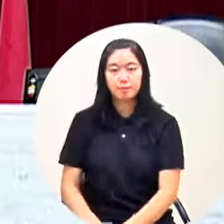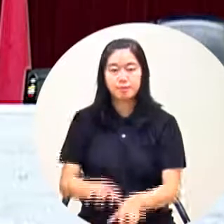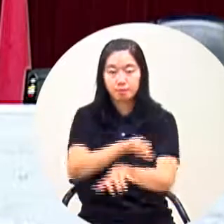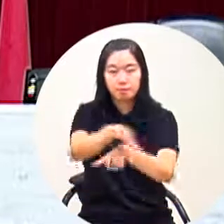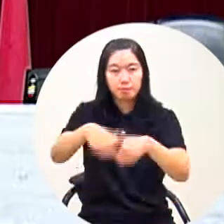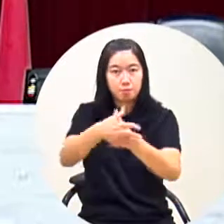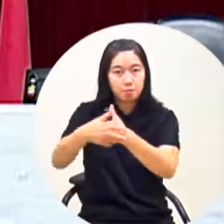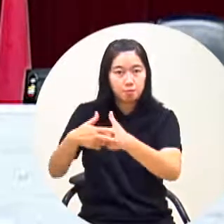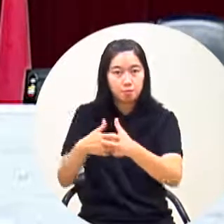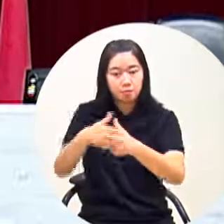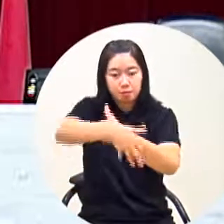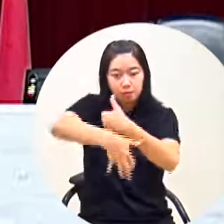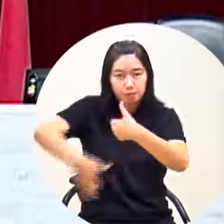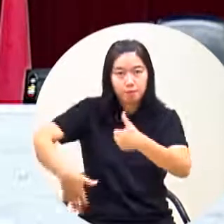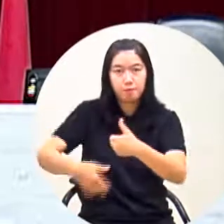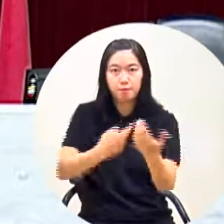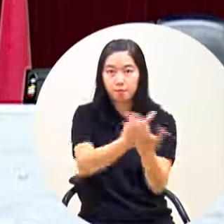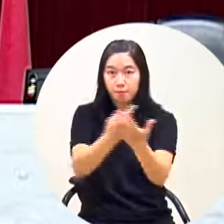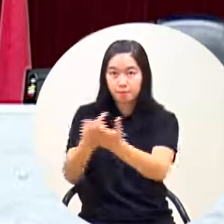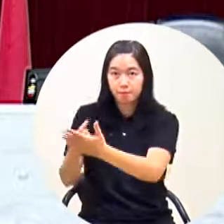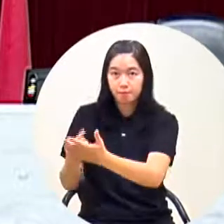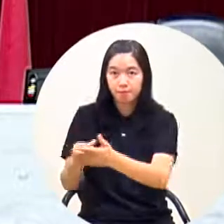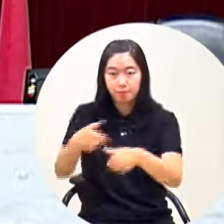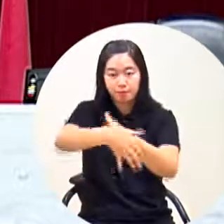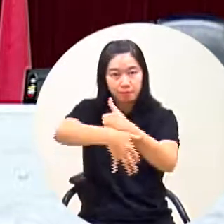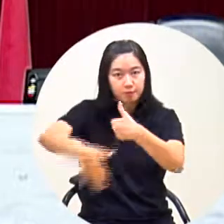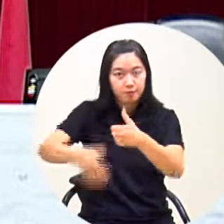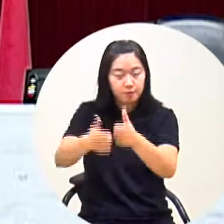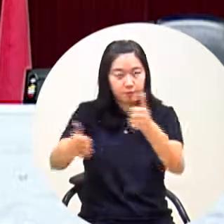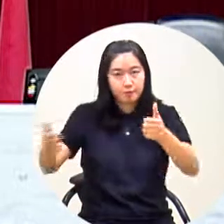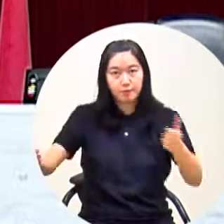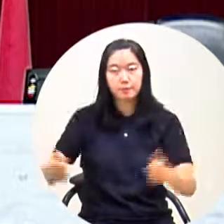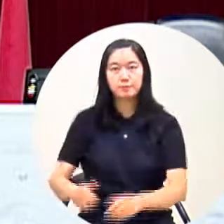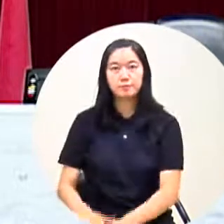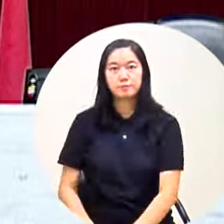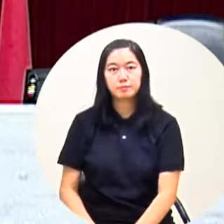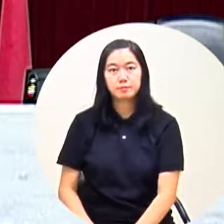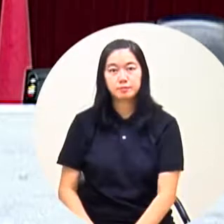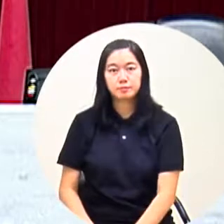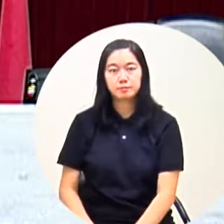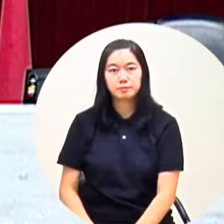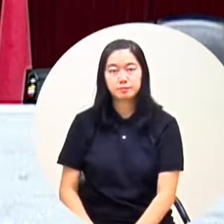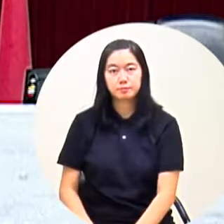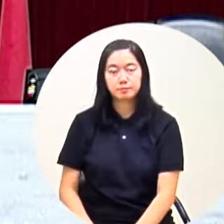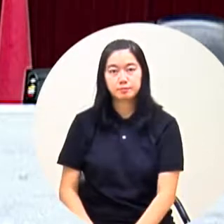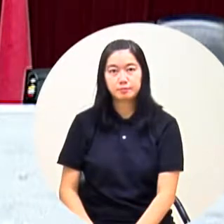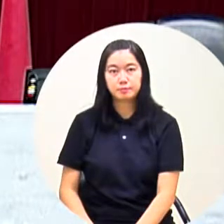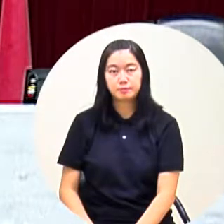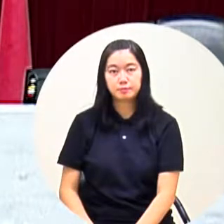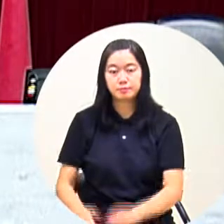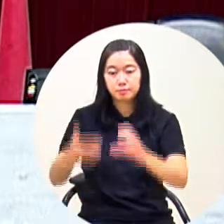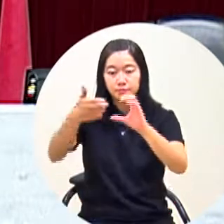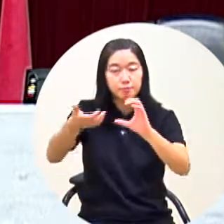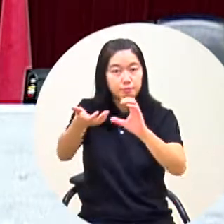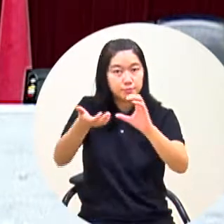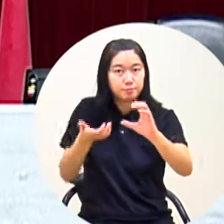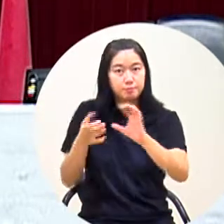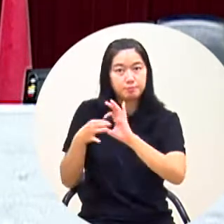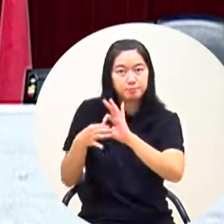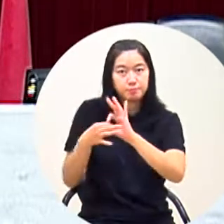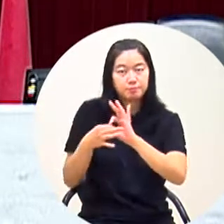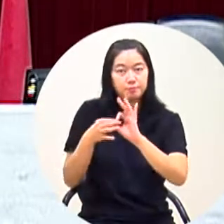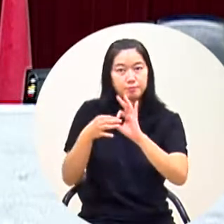局处哈，安所有这些主管哈，大家电视机头前所有这些关